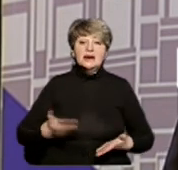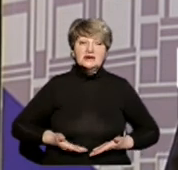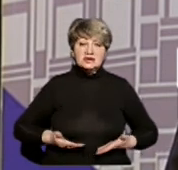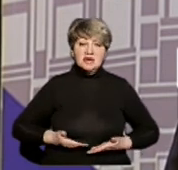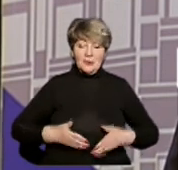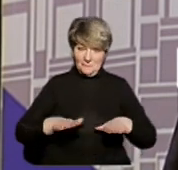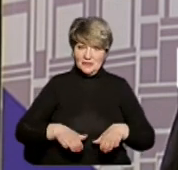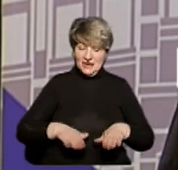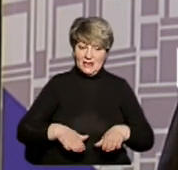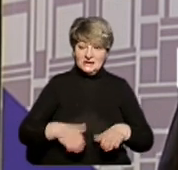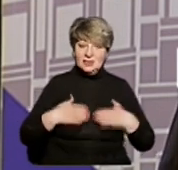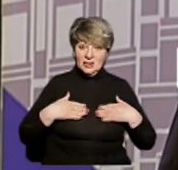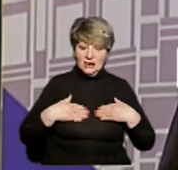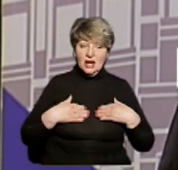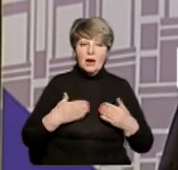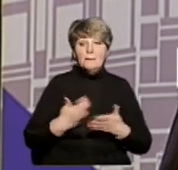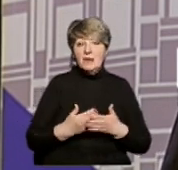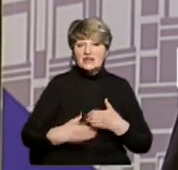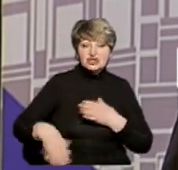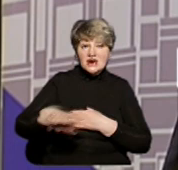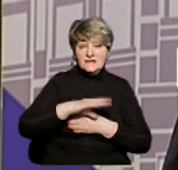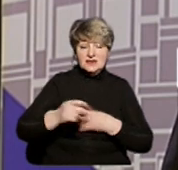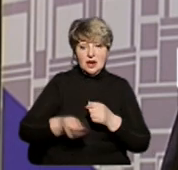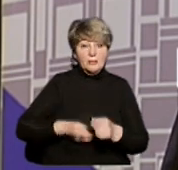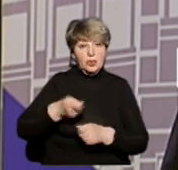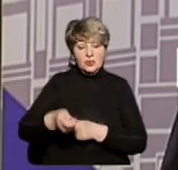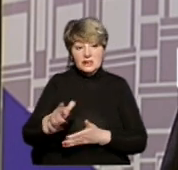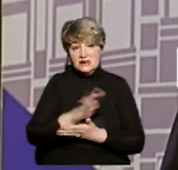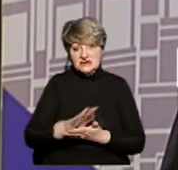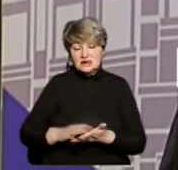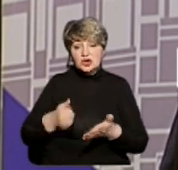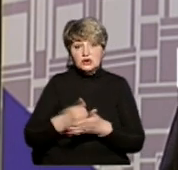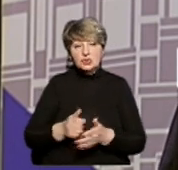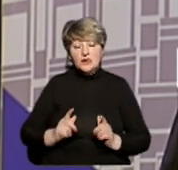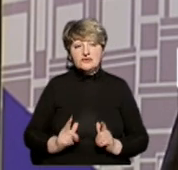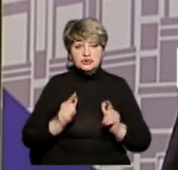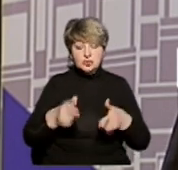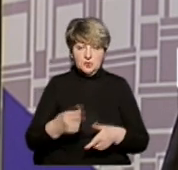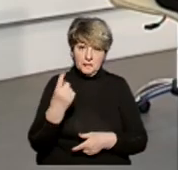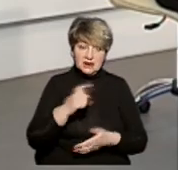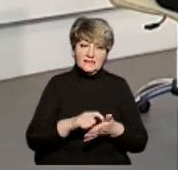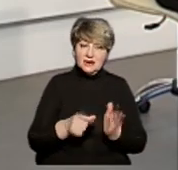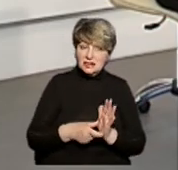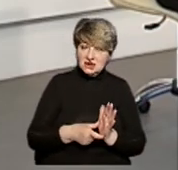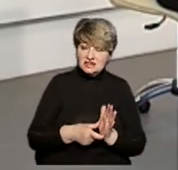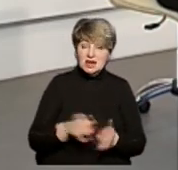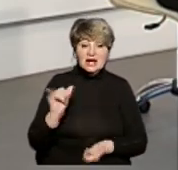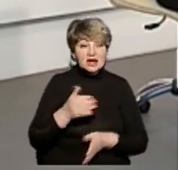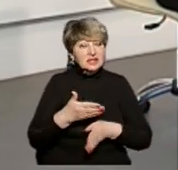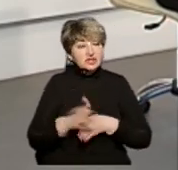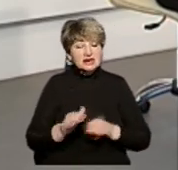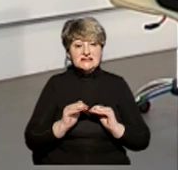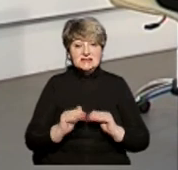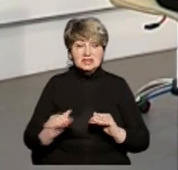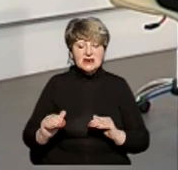місцеві мешканці, вони майже всі подають заяви на вступ до першого класу на зарахування, і частина дітей